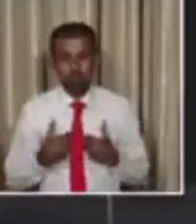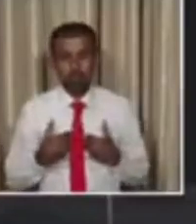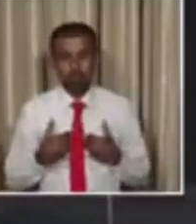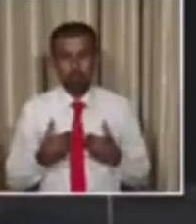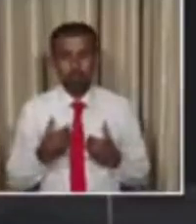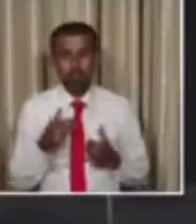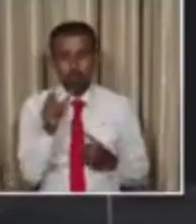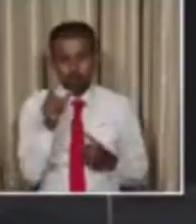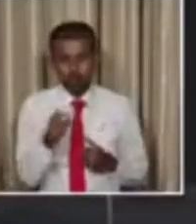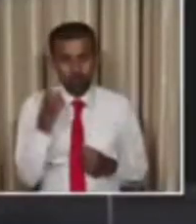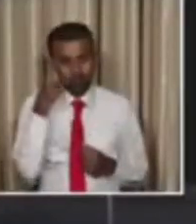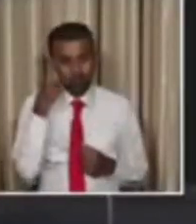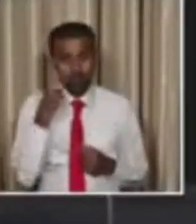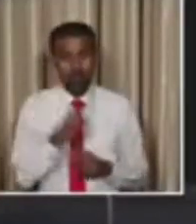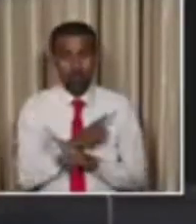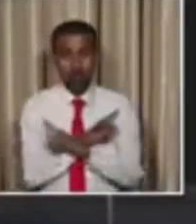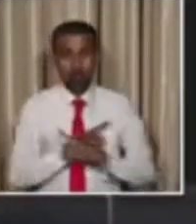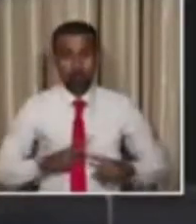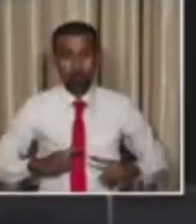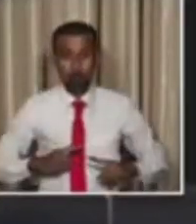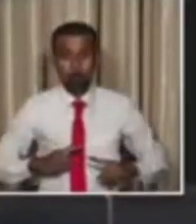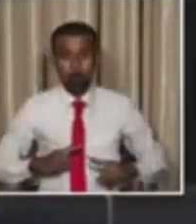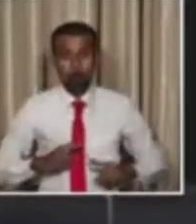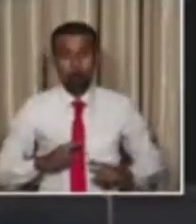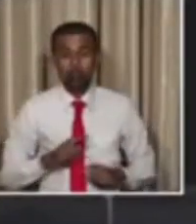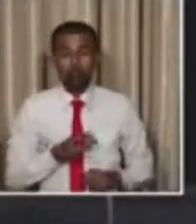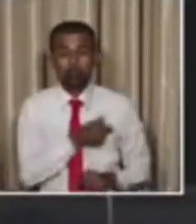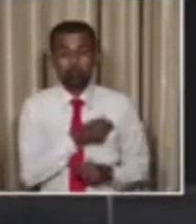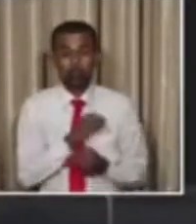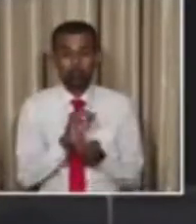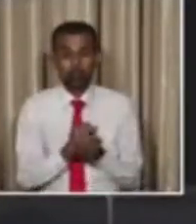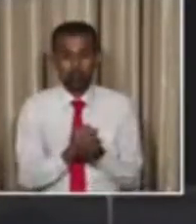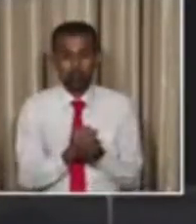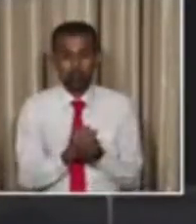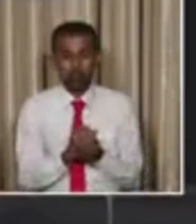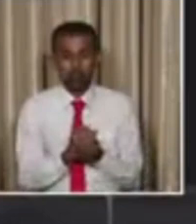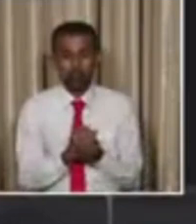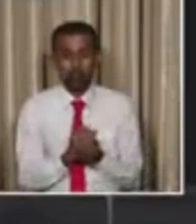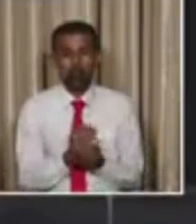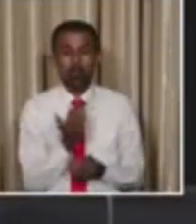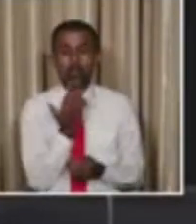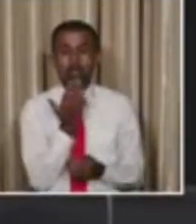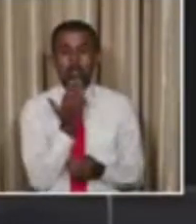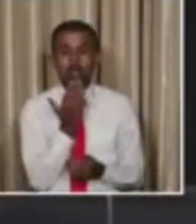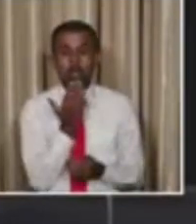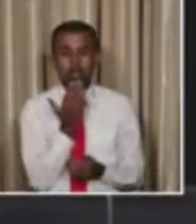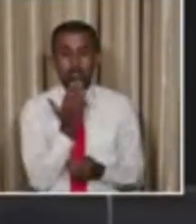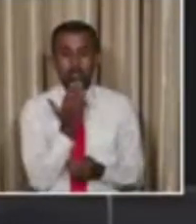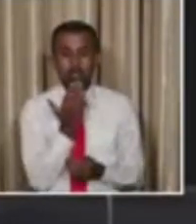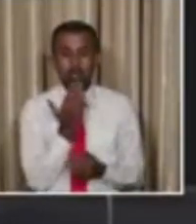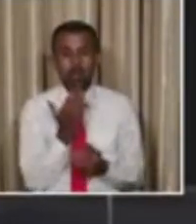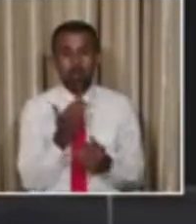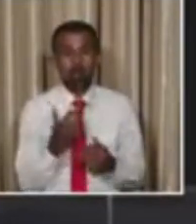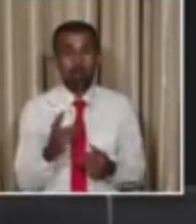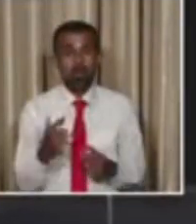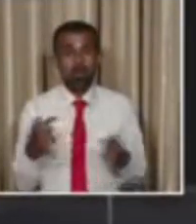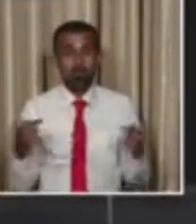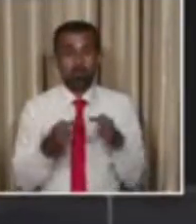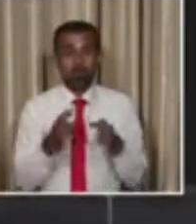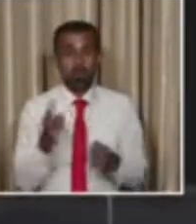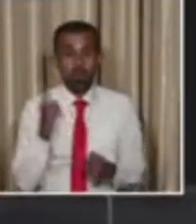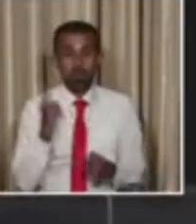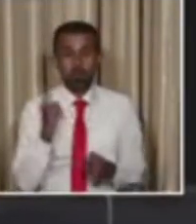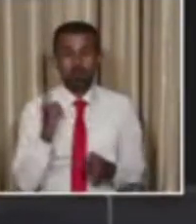ඔබ දන්නවා වේලු පිල්ලේ පිරපාහරන්ගේ ජීවිතය ආරක්ෂා කරගන්න බේරගන්න ඇමරිකා එක්සත් ජනපදයේ මැරයින් බලකායේ